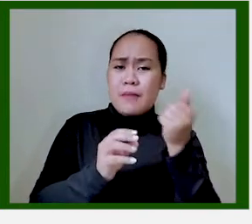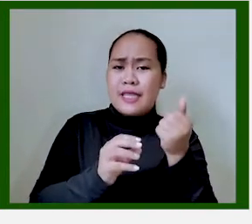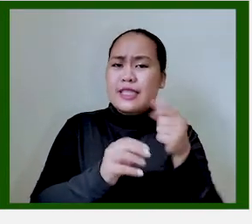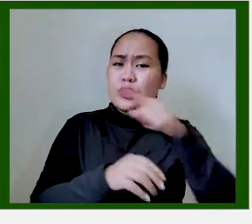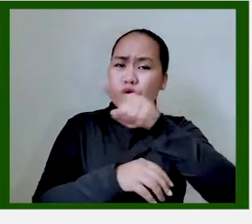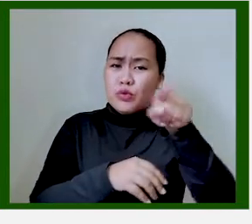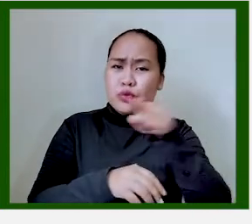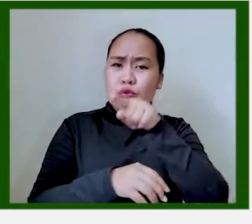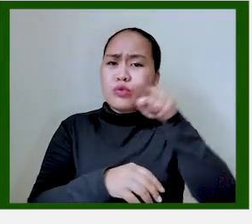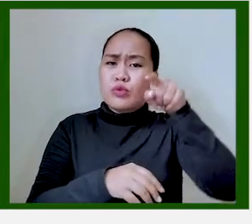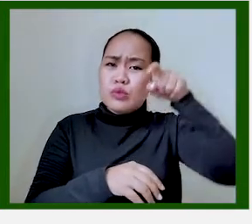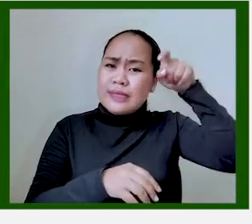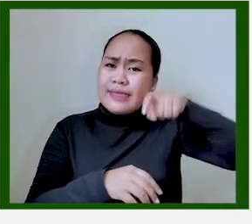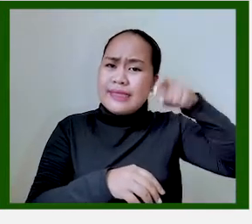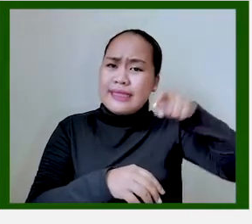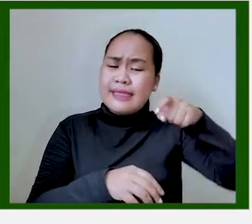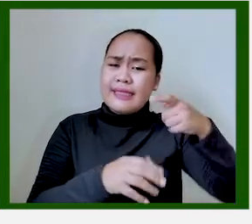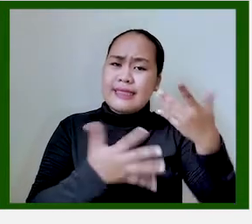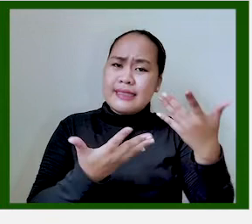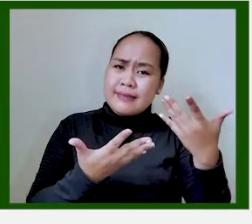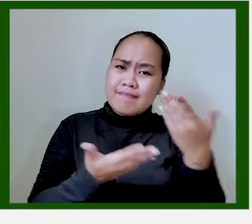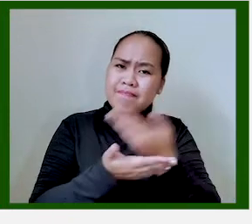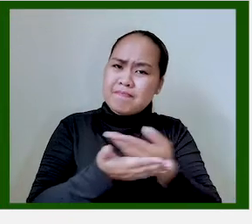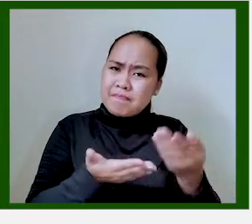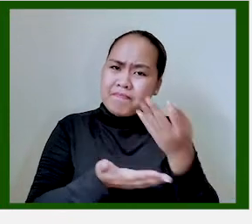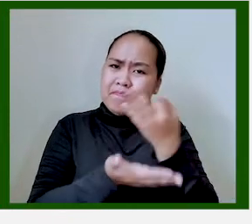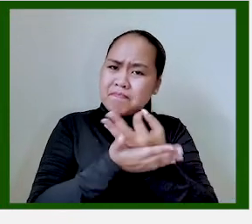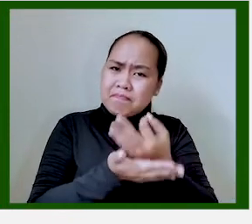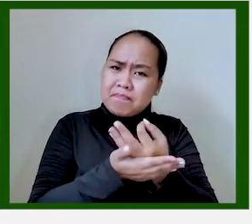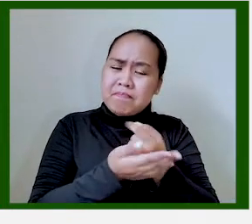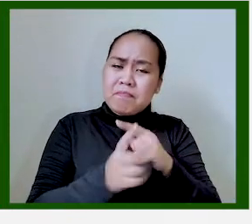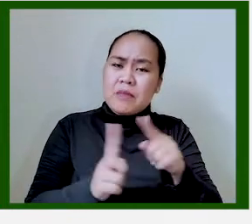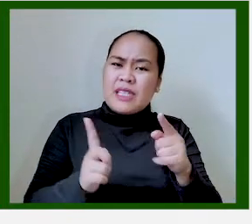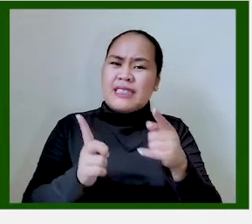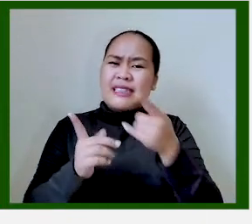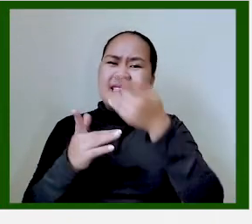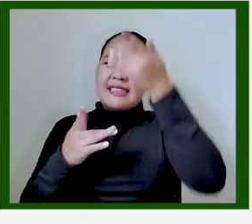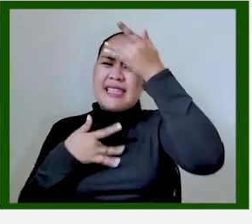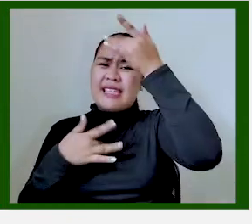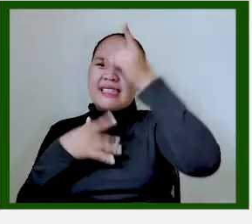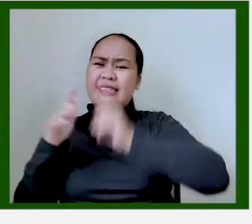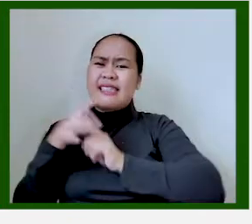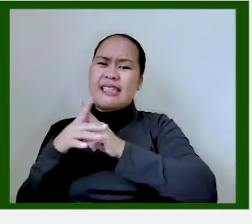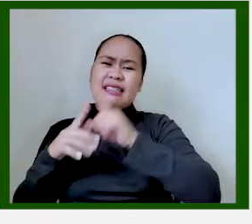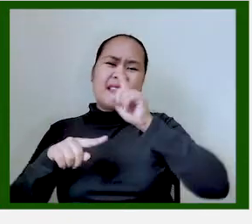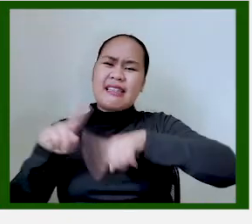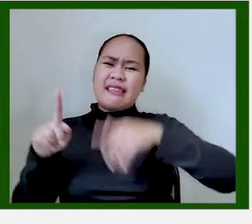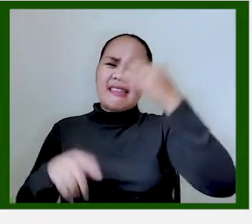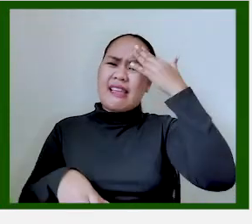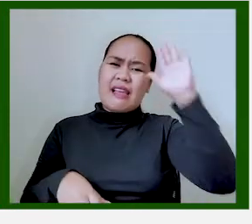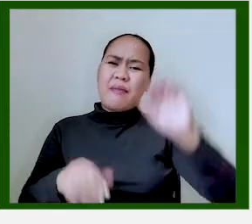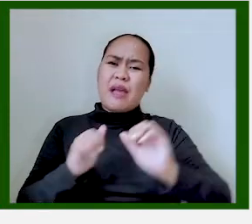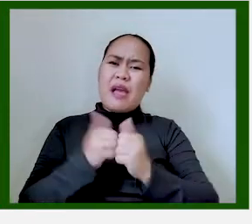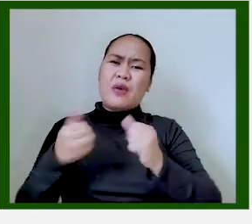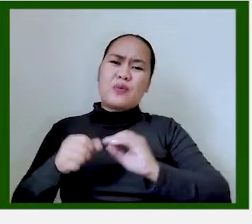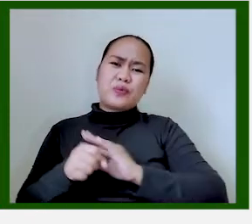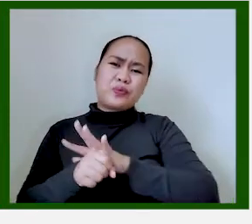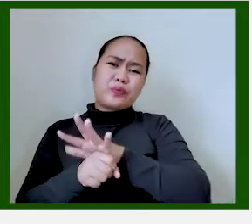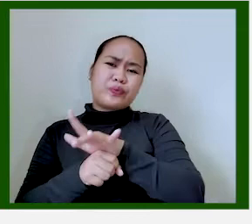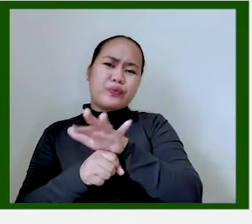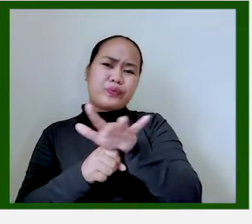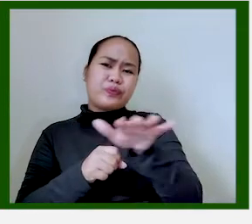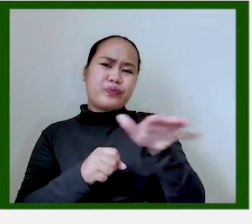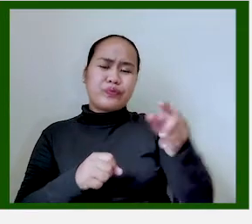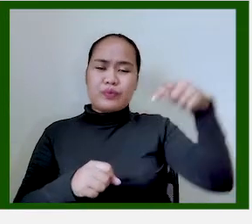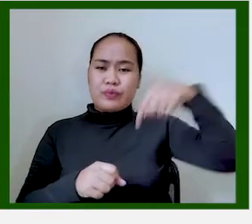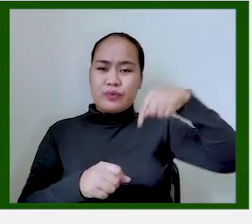parami ng parami ang cases natin na hindi na natin alam kung makalat na ng husto ulit dito sa ating komunidad. So mga kabarangay, no, huwag mo